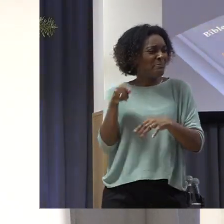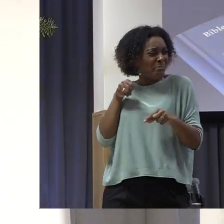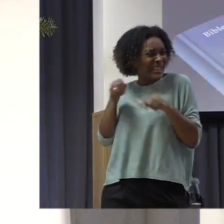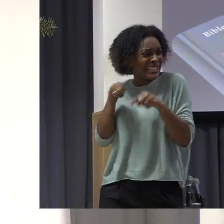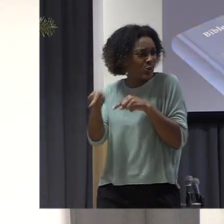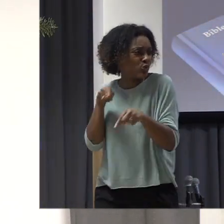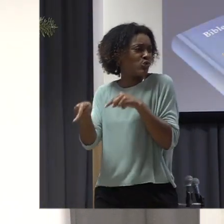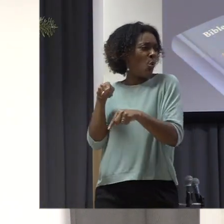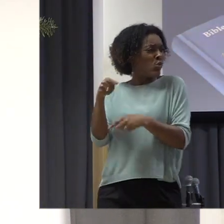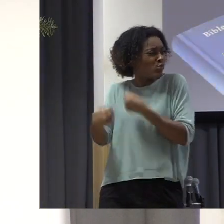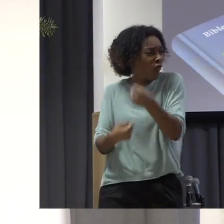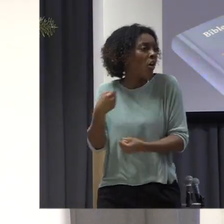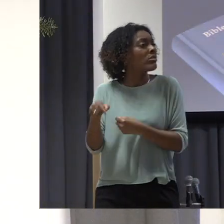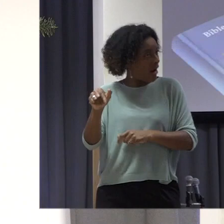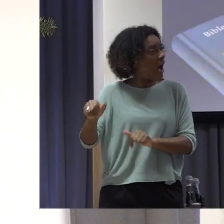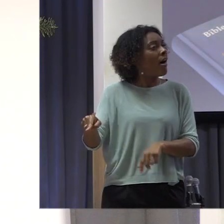persécutions, dans la souffrance.